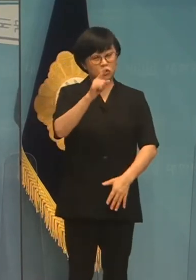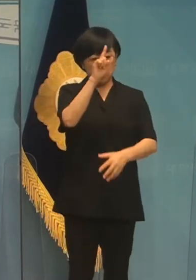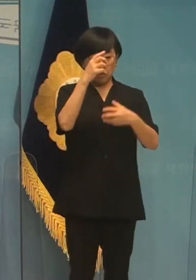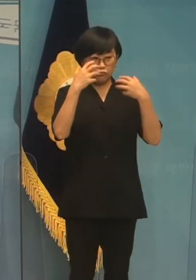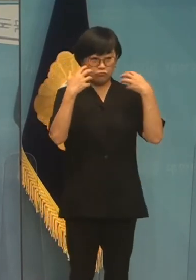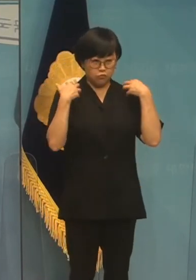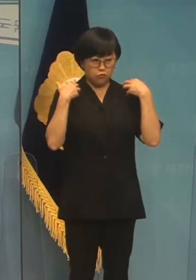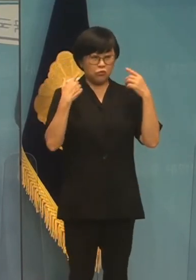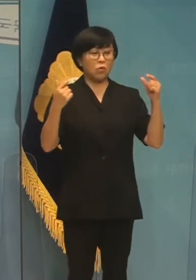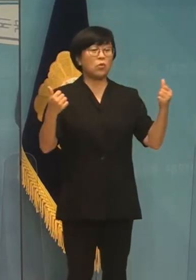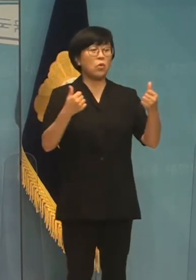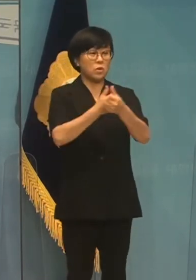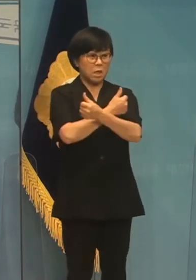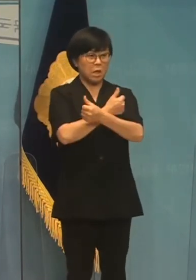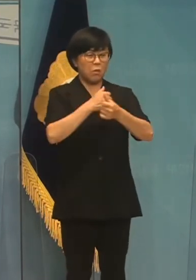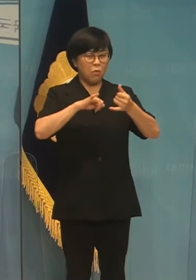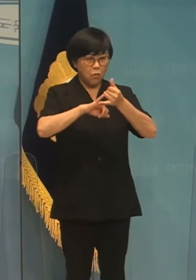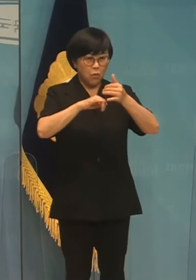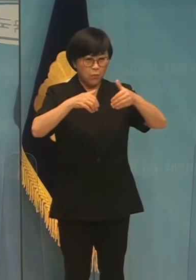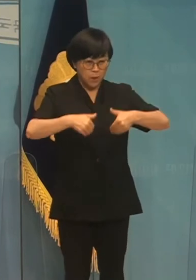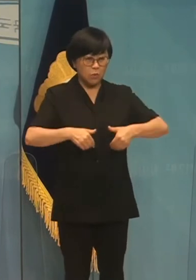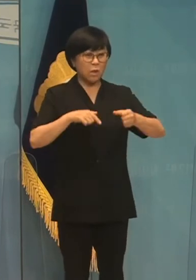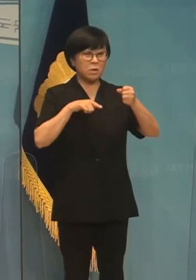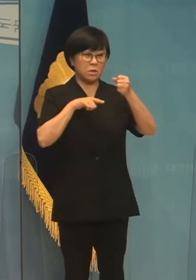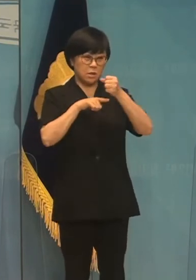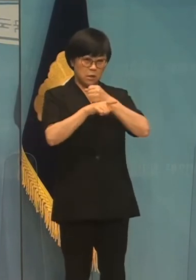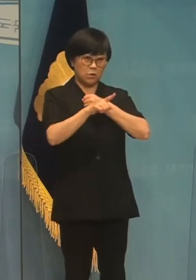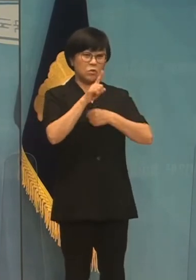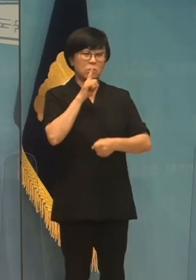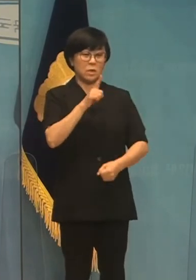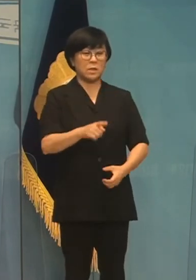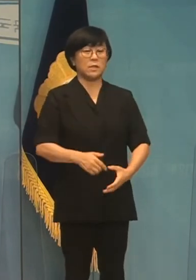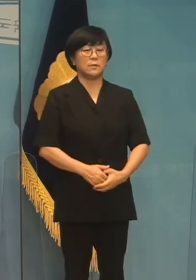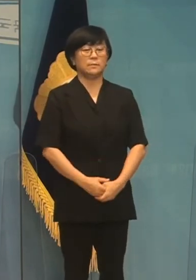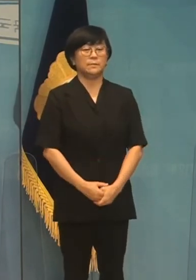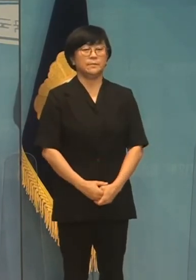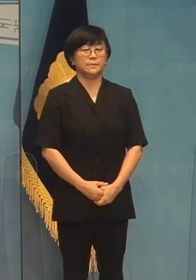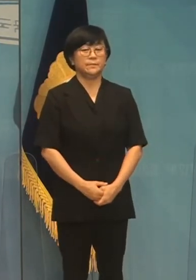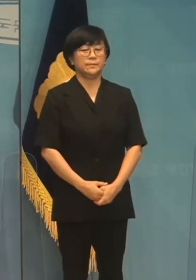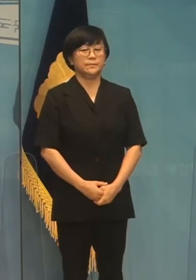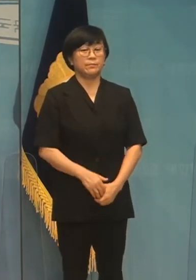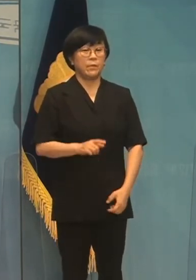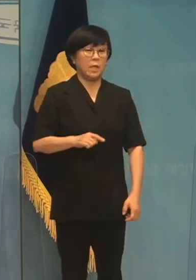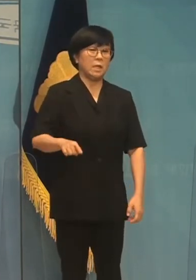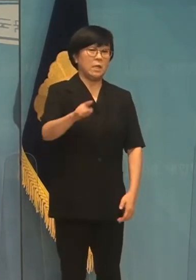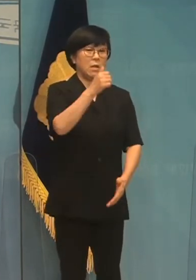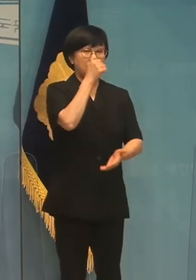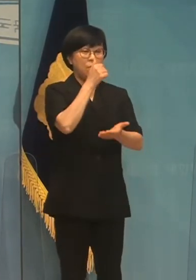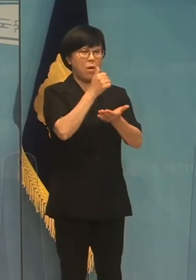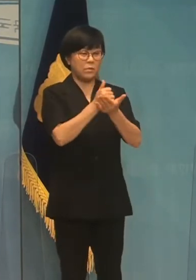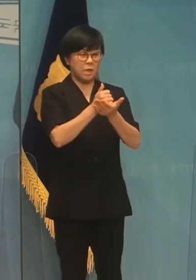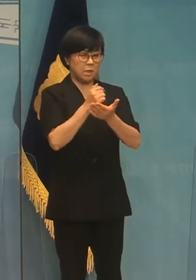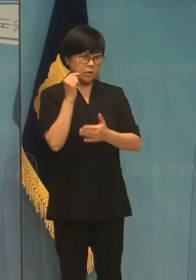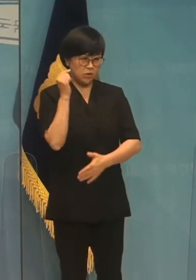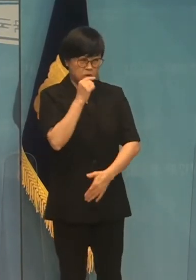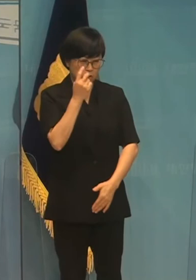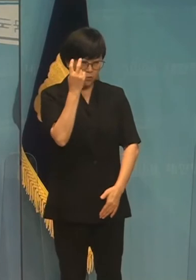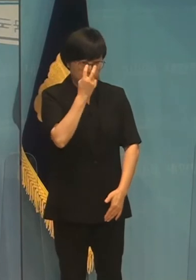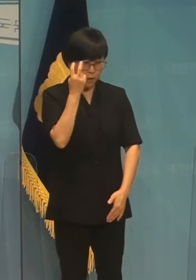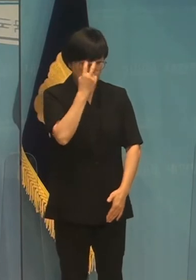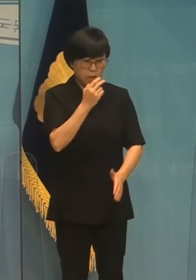정권의 교체가 절실한 이유가 바로 이것입니다. 이들의 범죄를 철저히